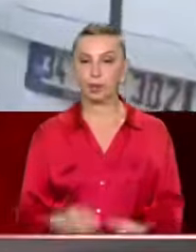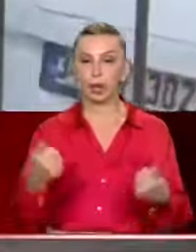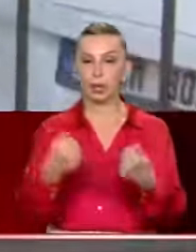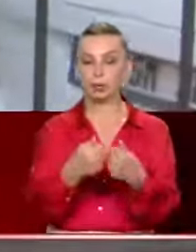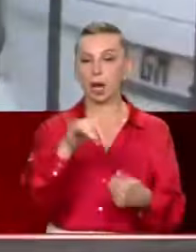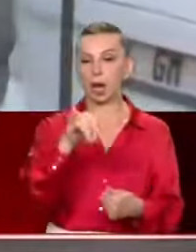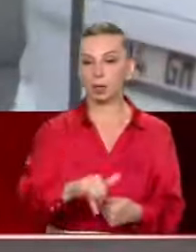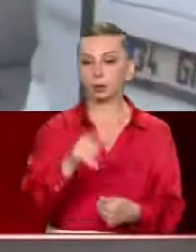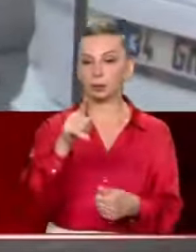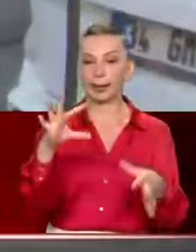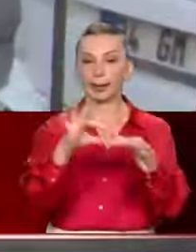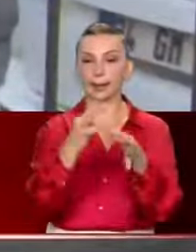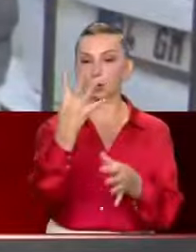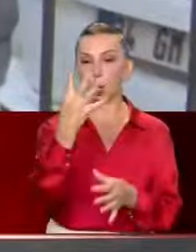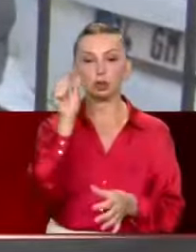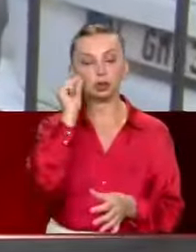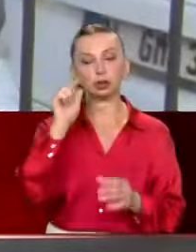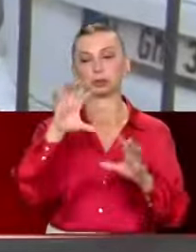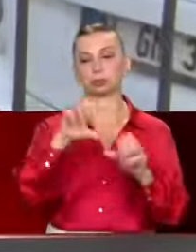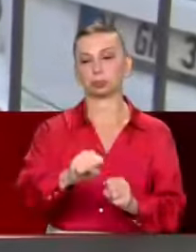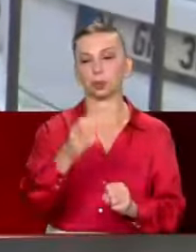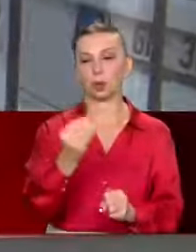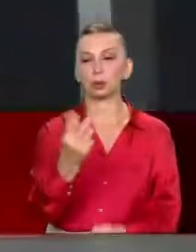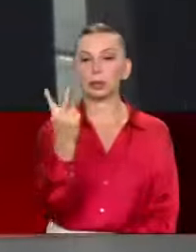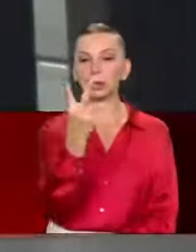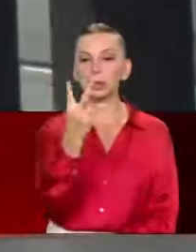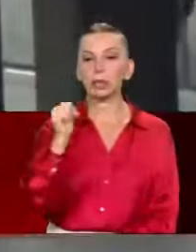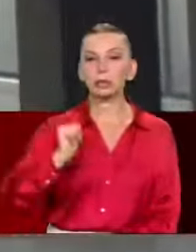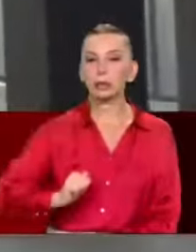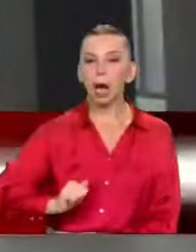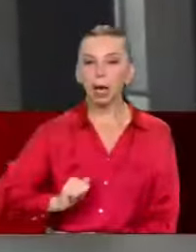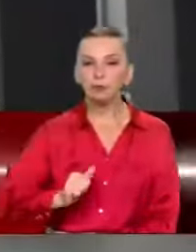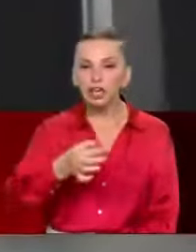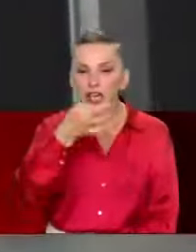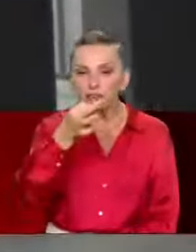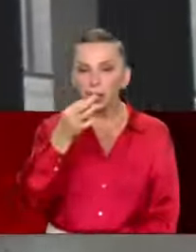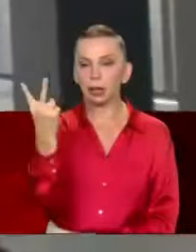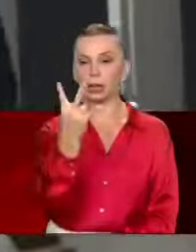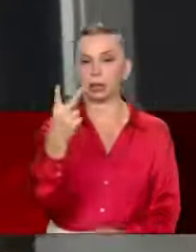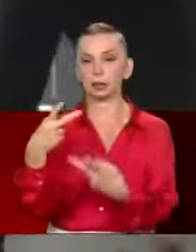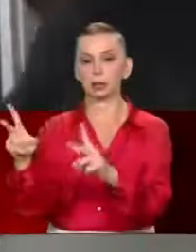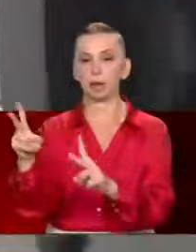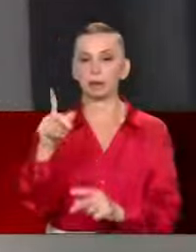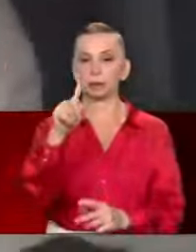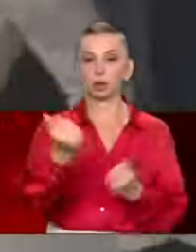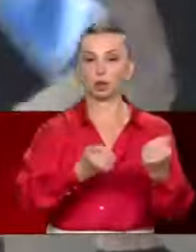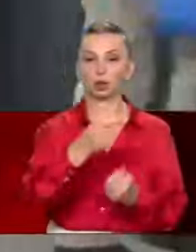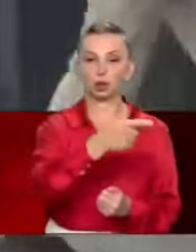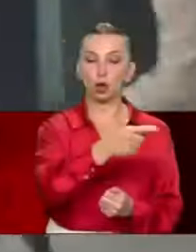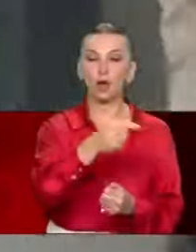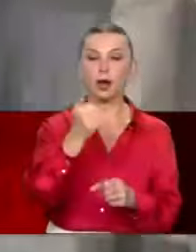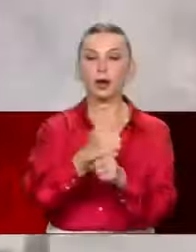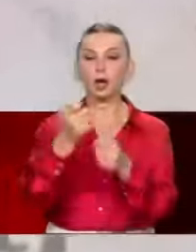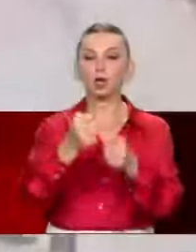Kazayla ilgili 4 kişi gözaltına alınmıştı. İkisi savcılık talimatıyla serbest bırakıldı. Bir şoför ve hat